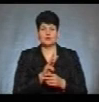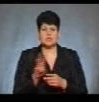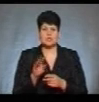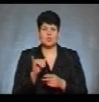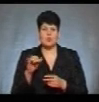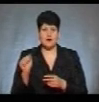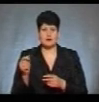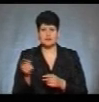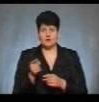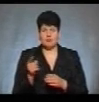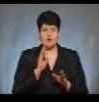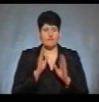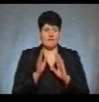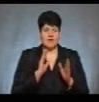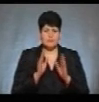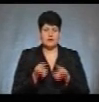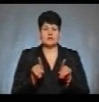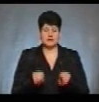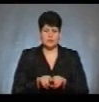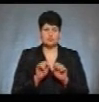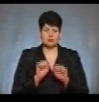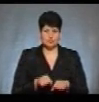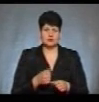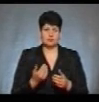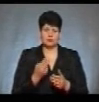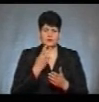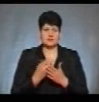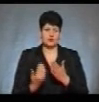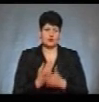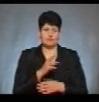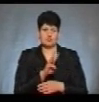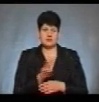соцмережі Facebook. Також повні випуски ви можете переглянути на нашому новому сайті